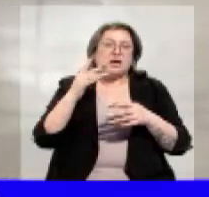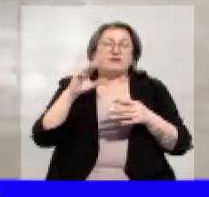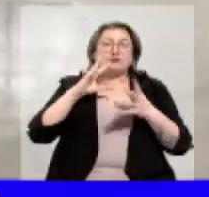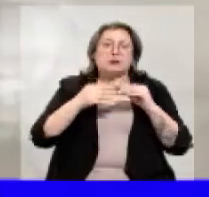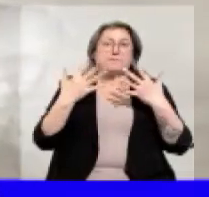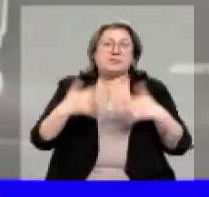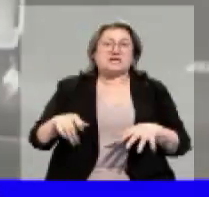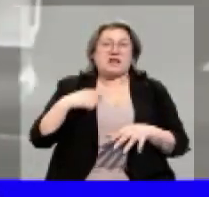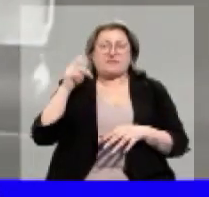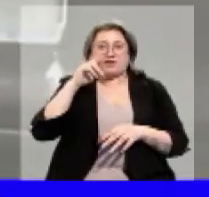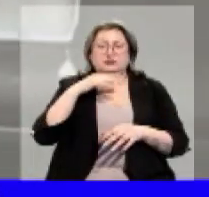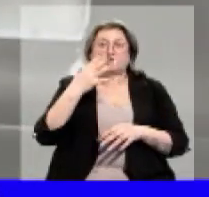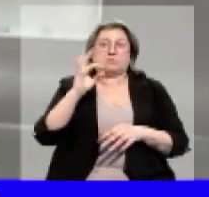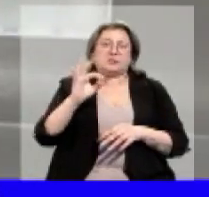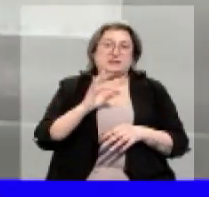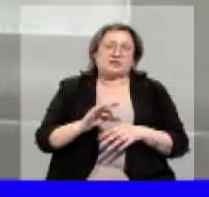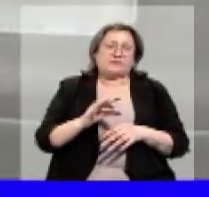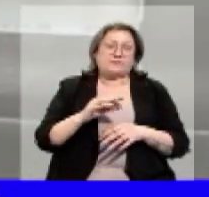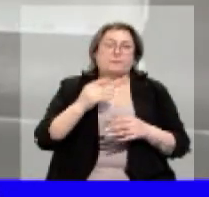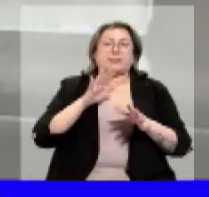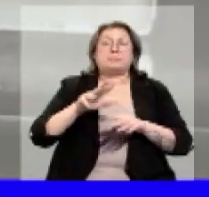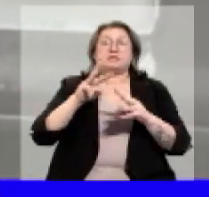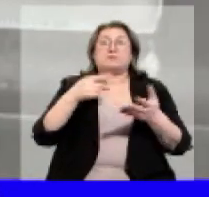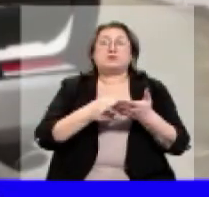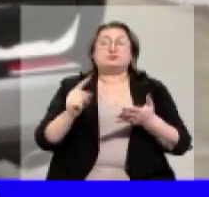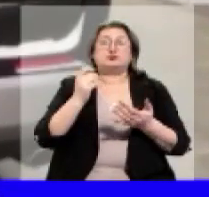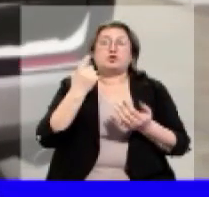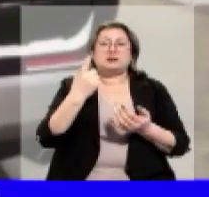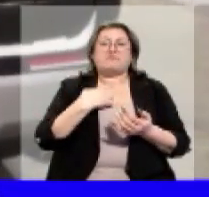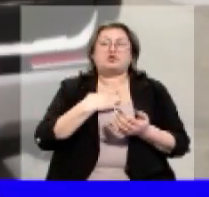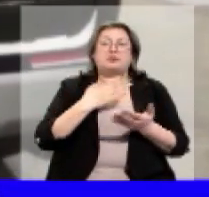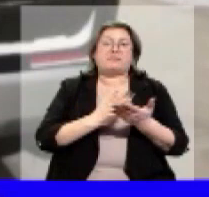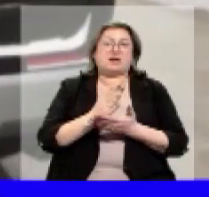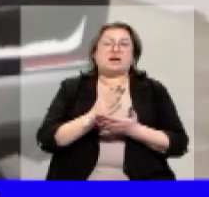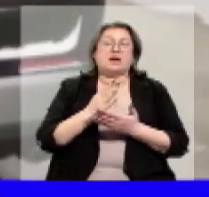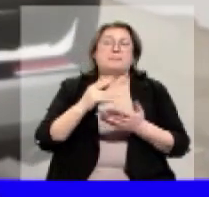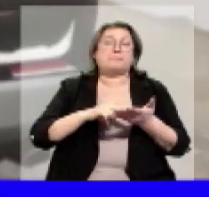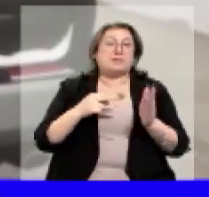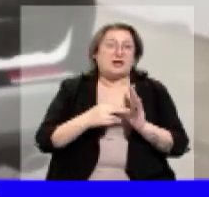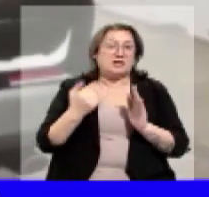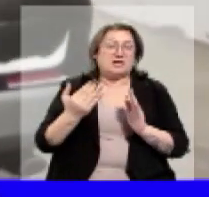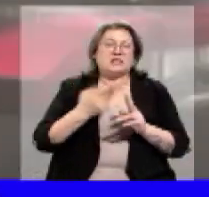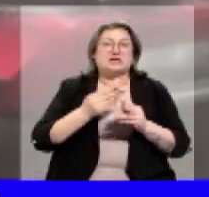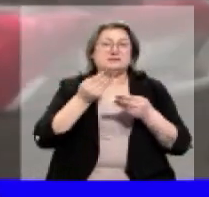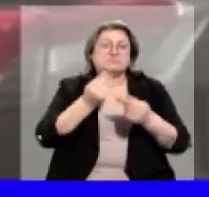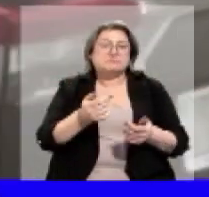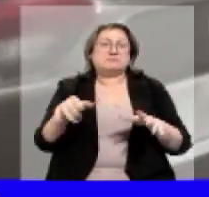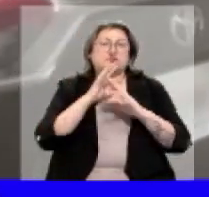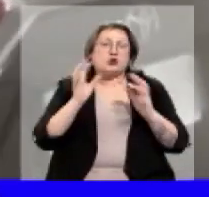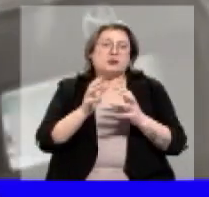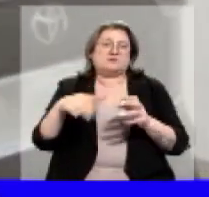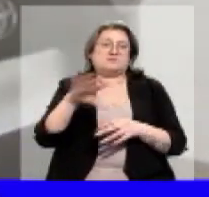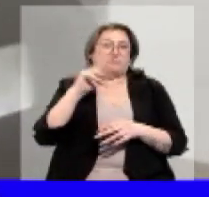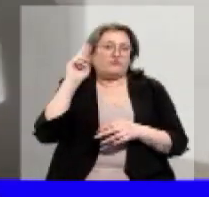результате потери воды составляют 40%. Премьер-министр отметил, что еще одним важным направлением концепции является стимулирование